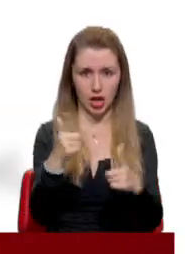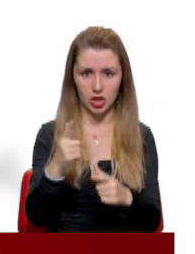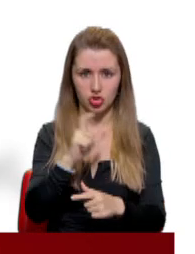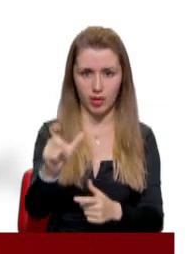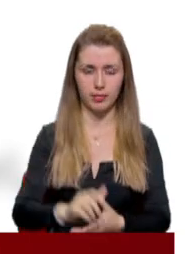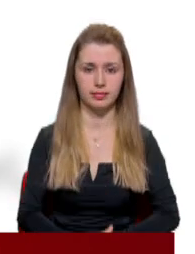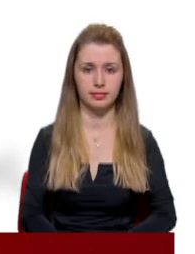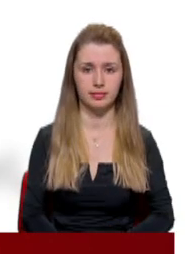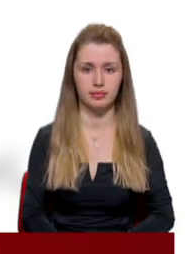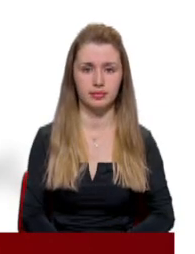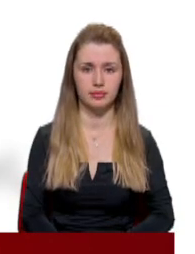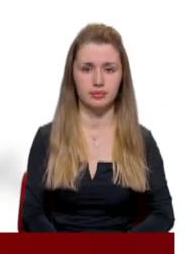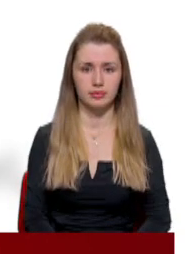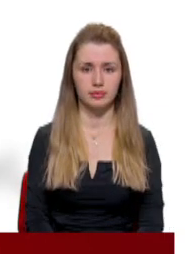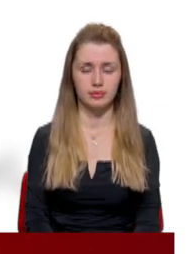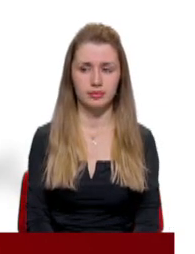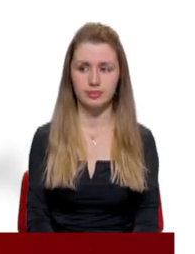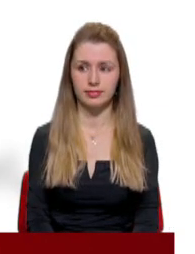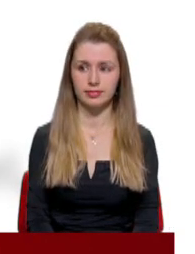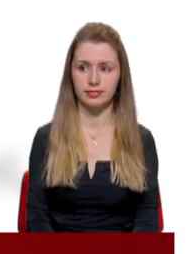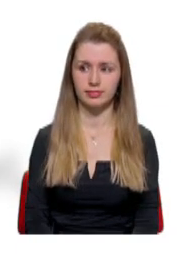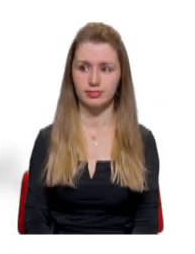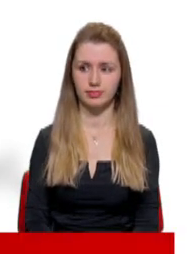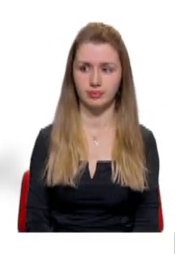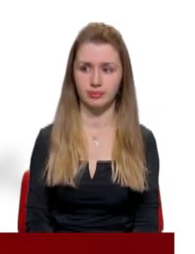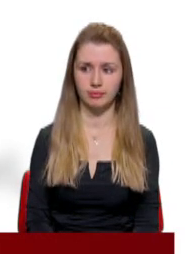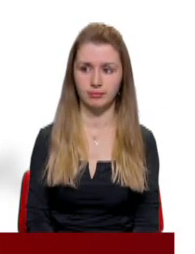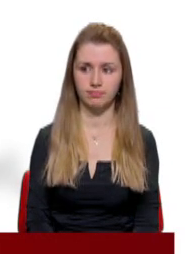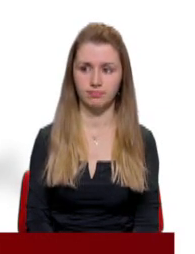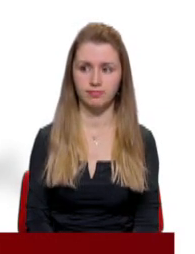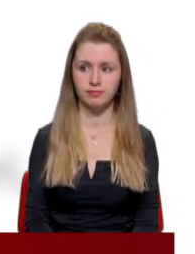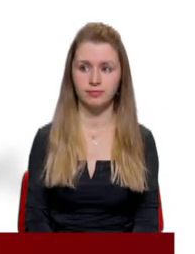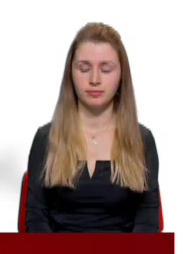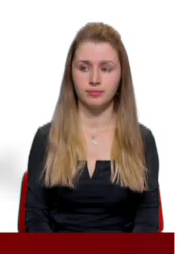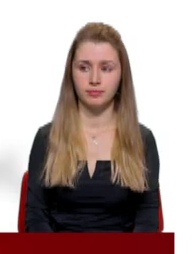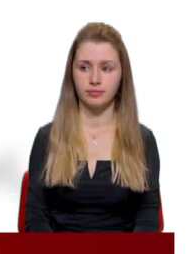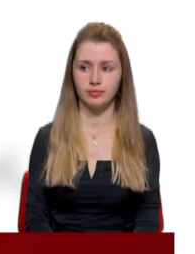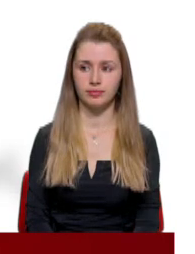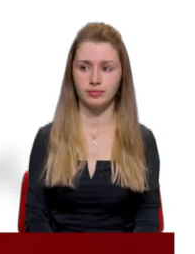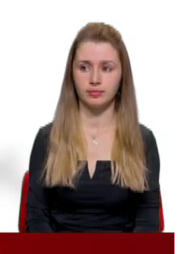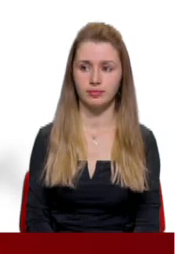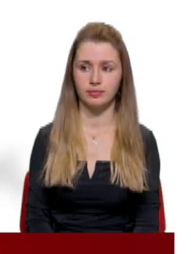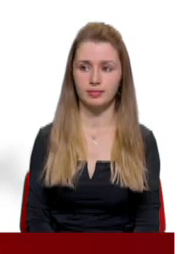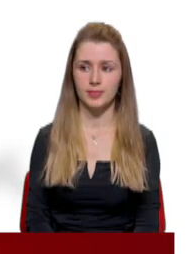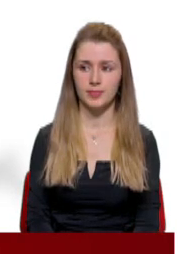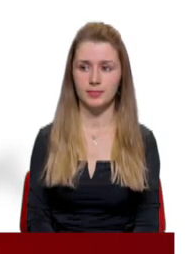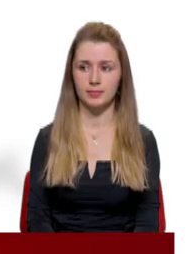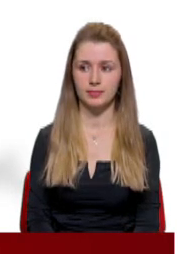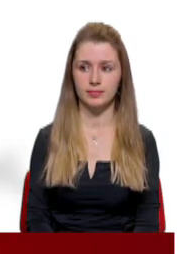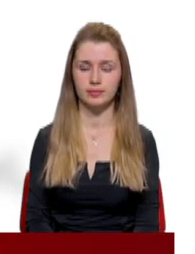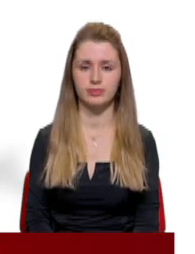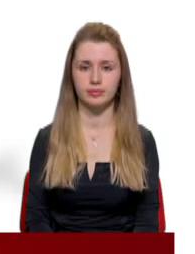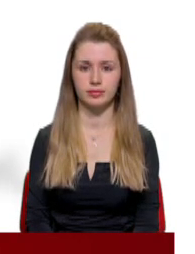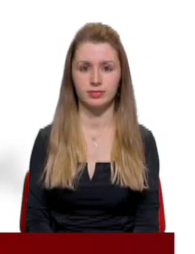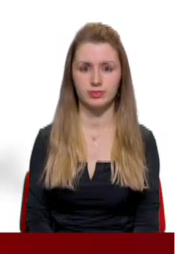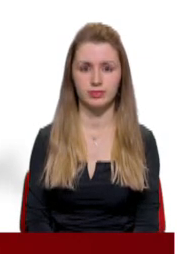İlk 12 gün ortalıkta görünmeyen tüm imar aflarının mimarı Özasekin, şimdi de CHP'li belediyelerin emeğini yok saymak için yalan